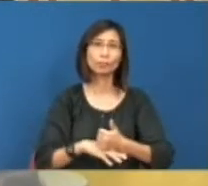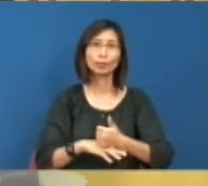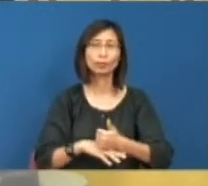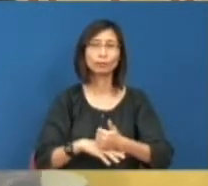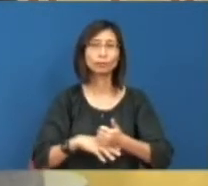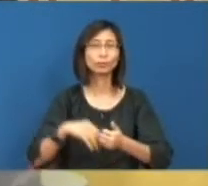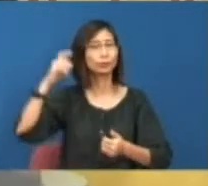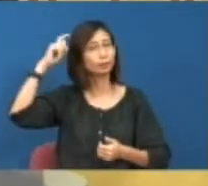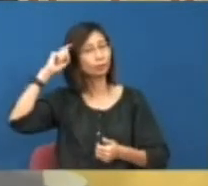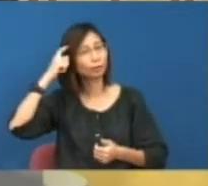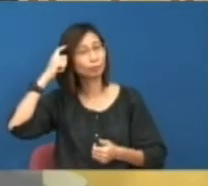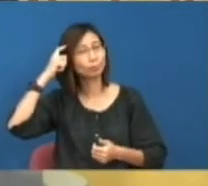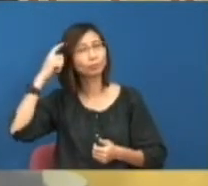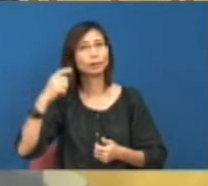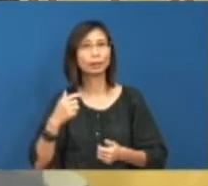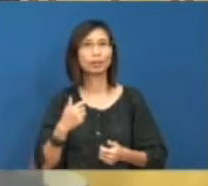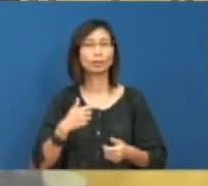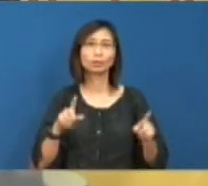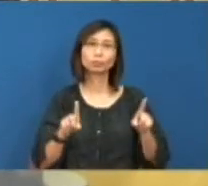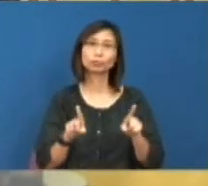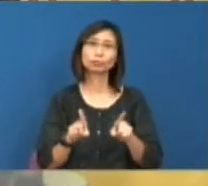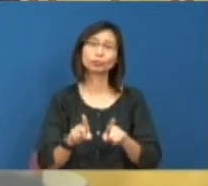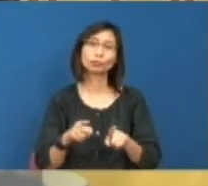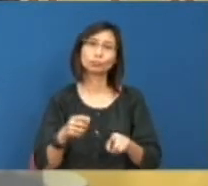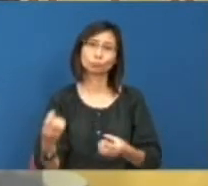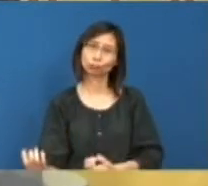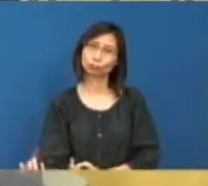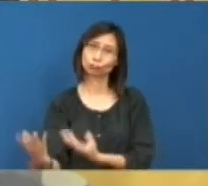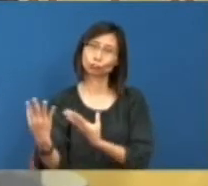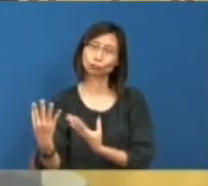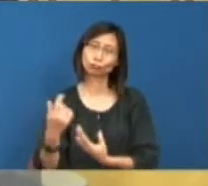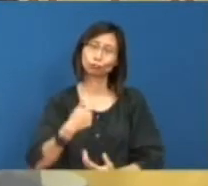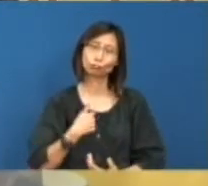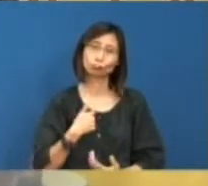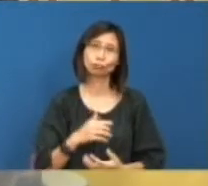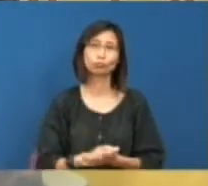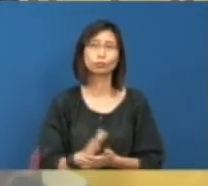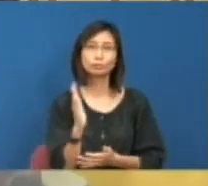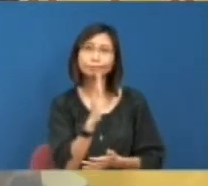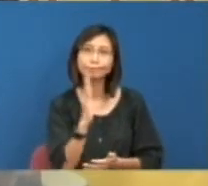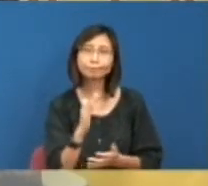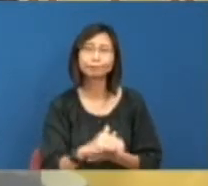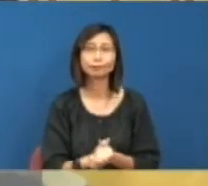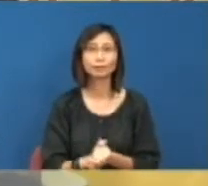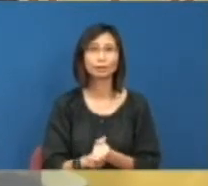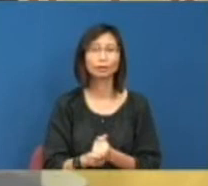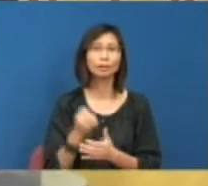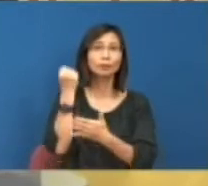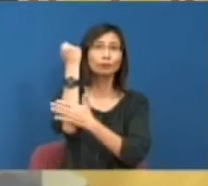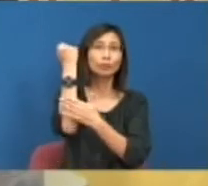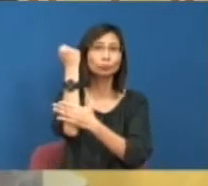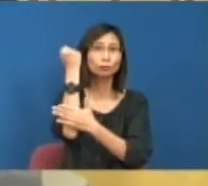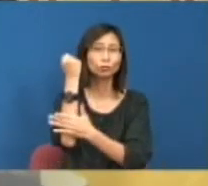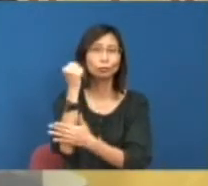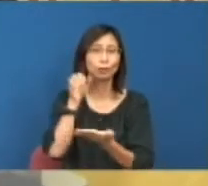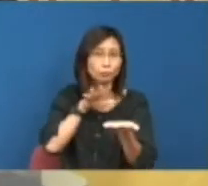我剛才分析的差不多，就是說反對剝削、反對這個壟斷、